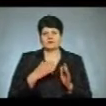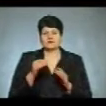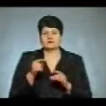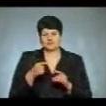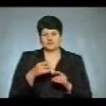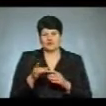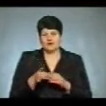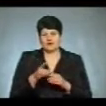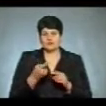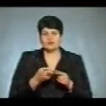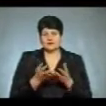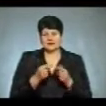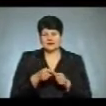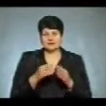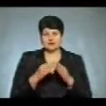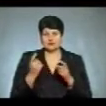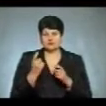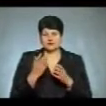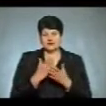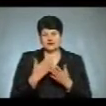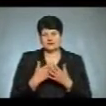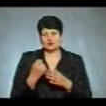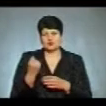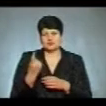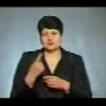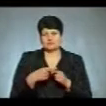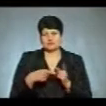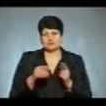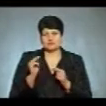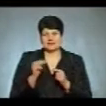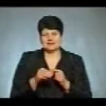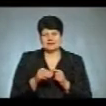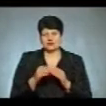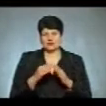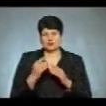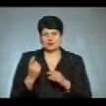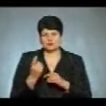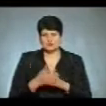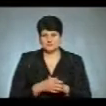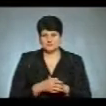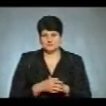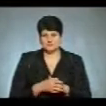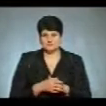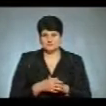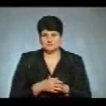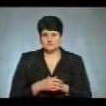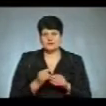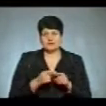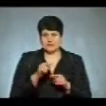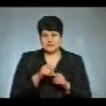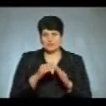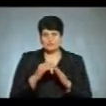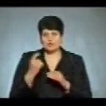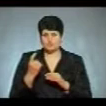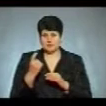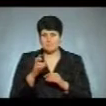кількість таких домогосподарств складає близько 11,5 тисяч домогосподарств. І ці зазначені